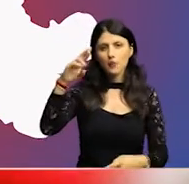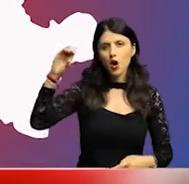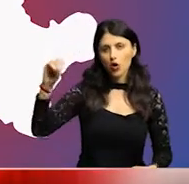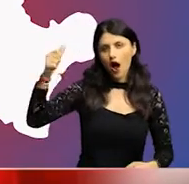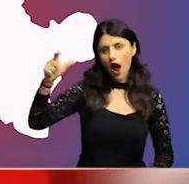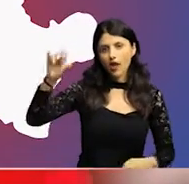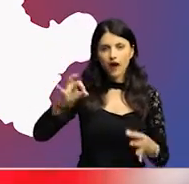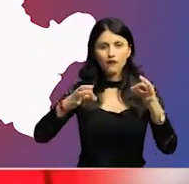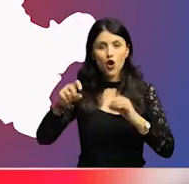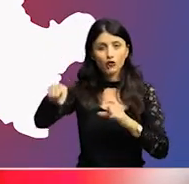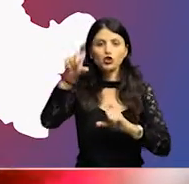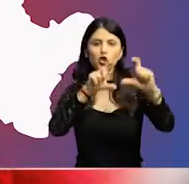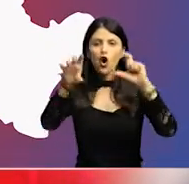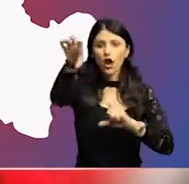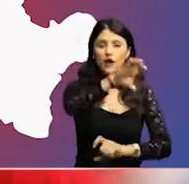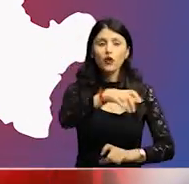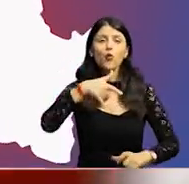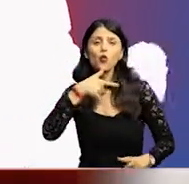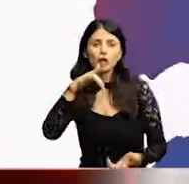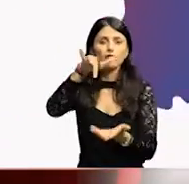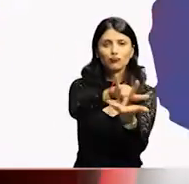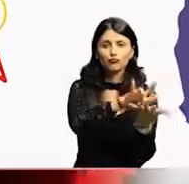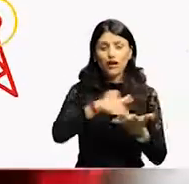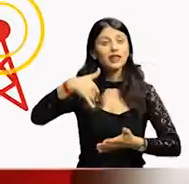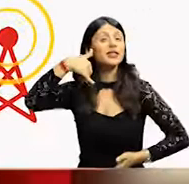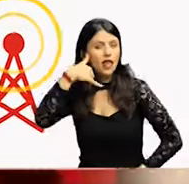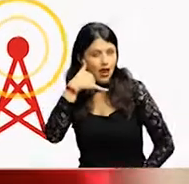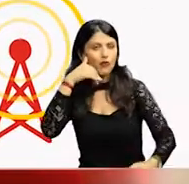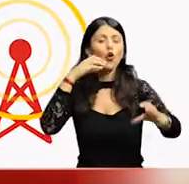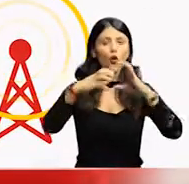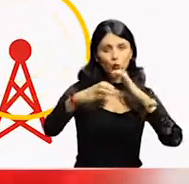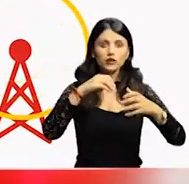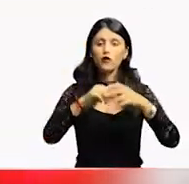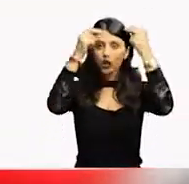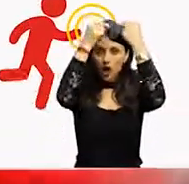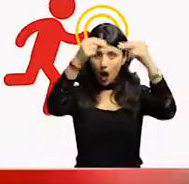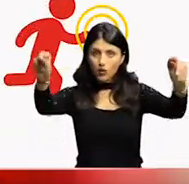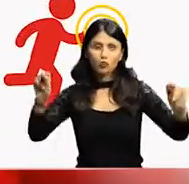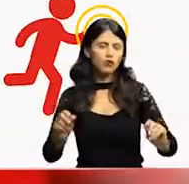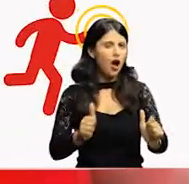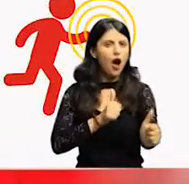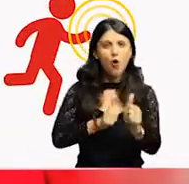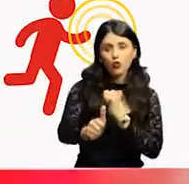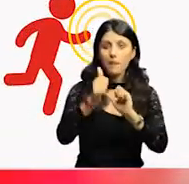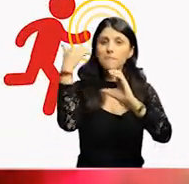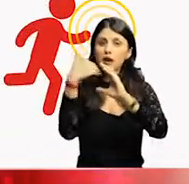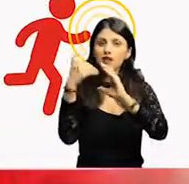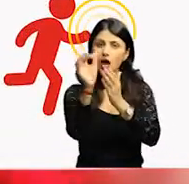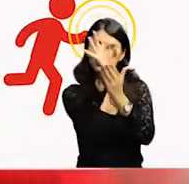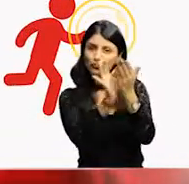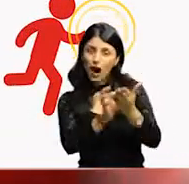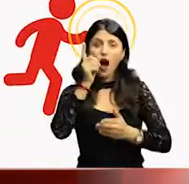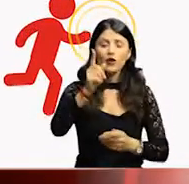Inspectoratul pentru situații de urgență anunță că în perioada 18-30 iulie va avea loc o nouă rundă de testări ale sistemului